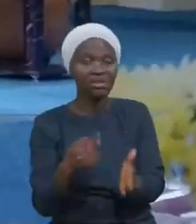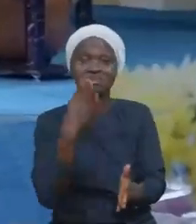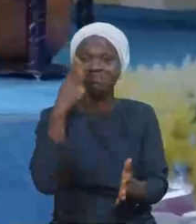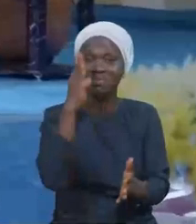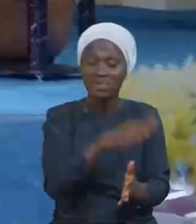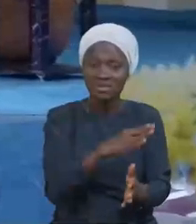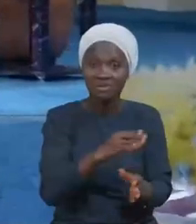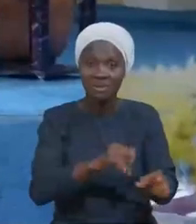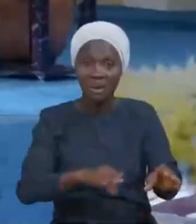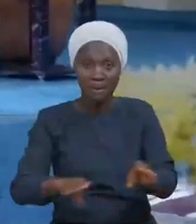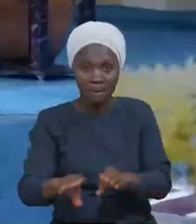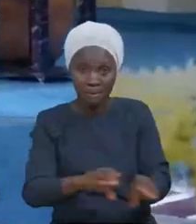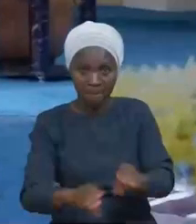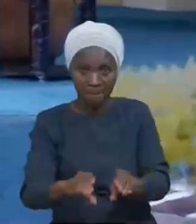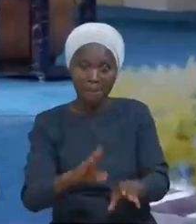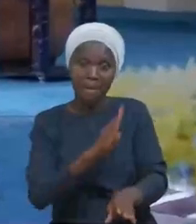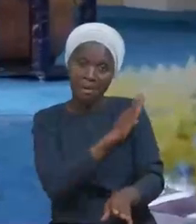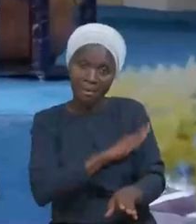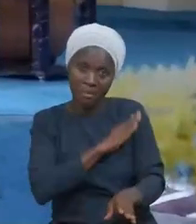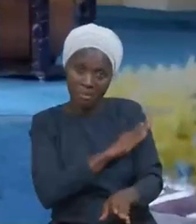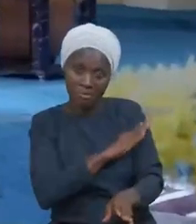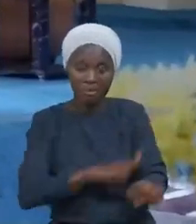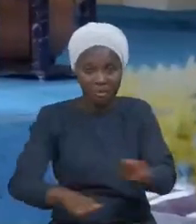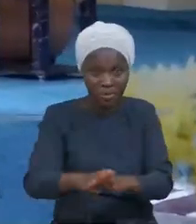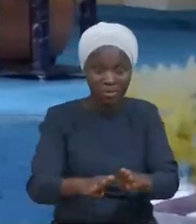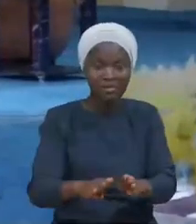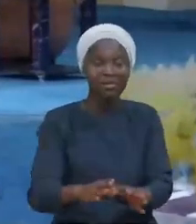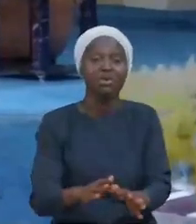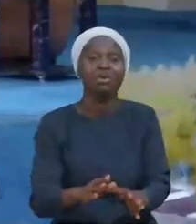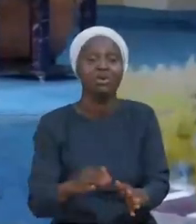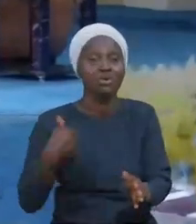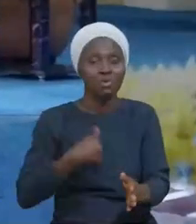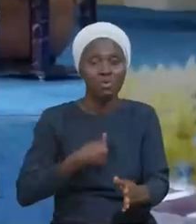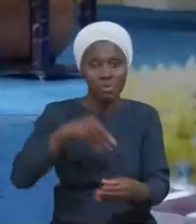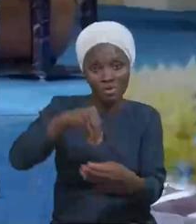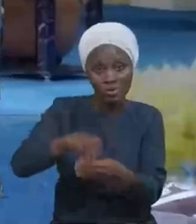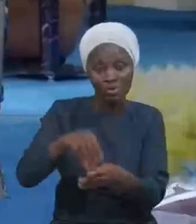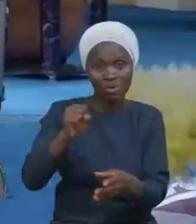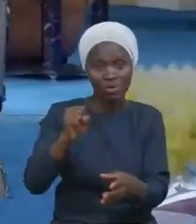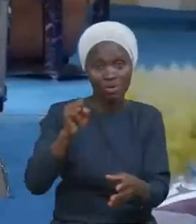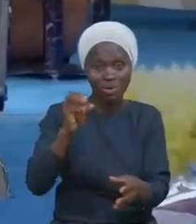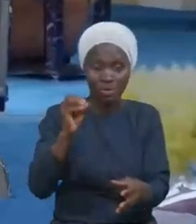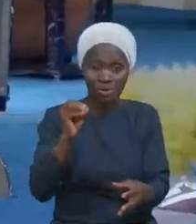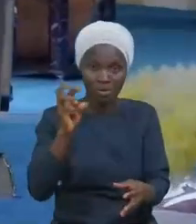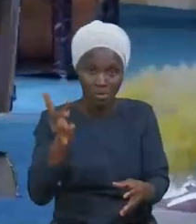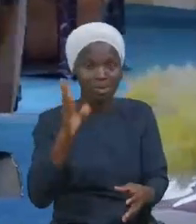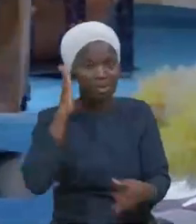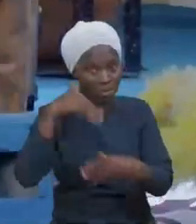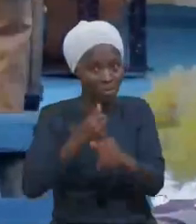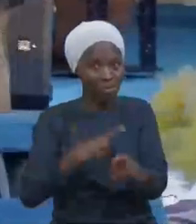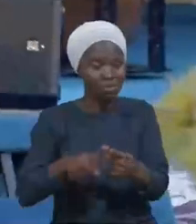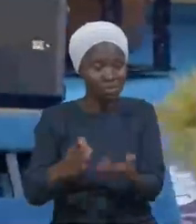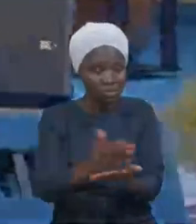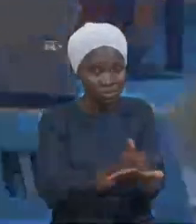mauvais comportements que nous semons nous amèneront à moissonner le châtiment tout au long de l'éternité. Et il